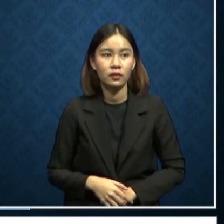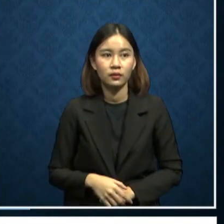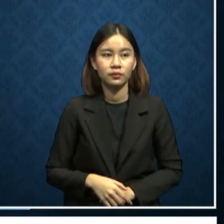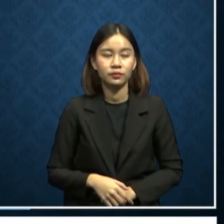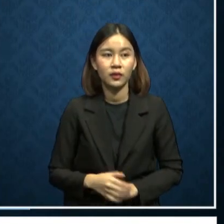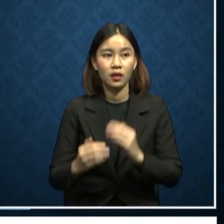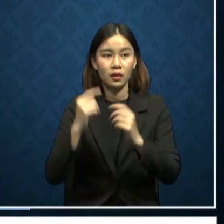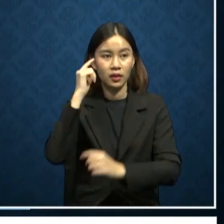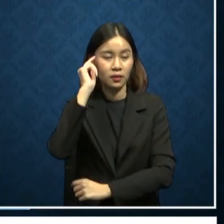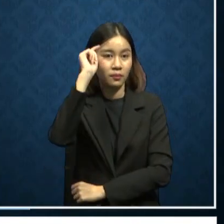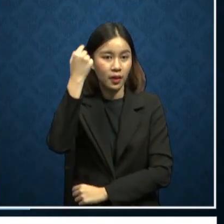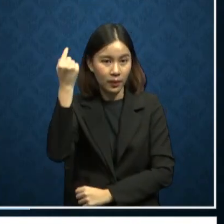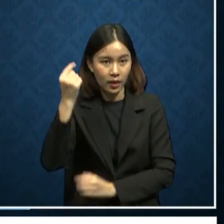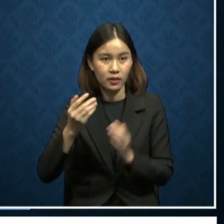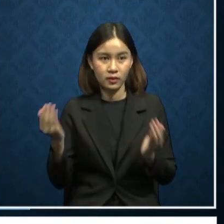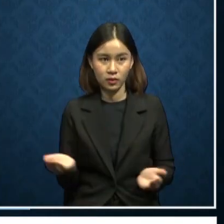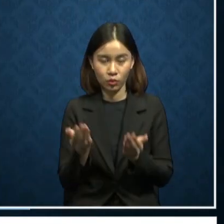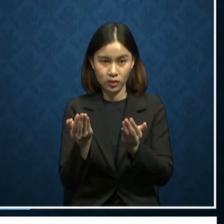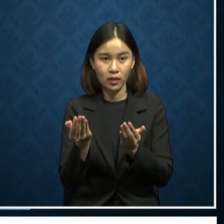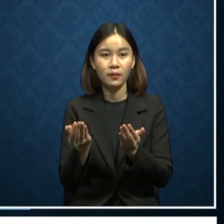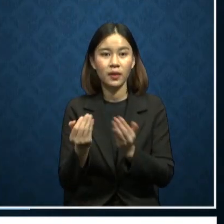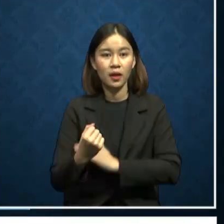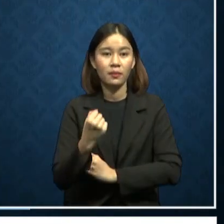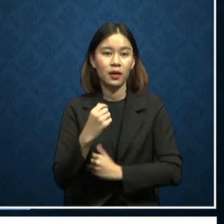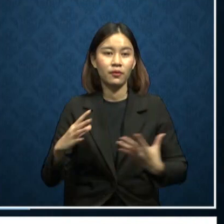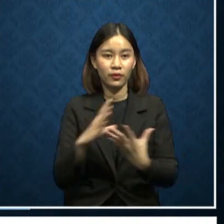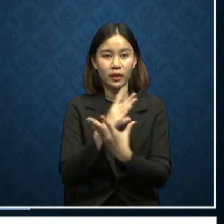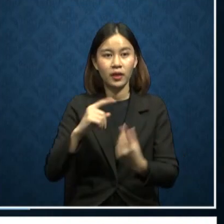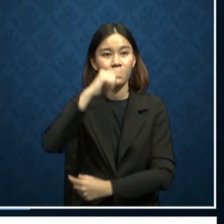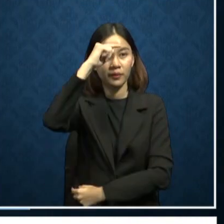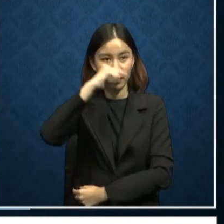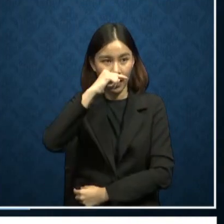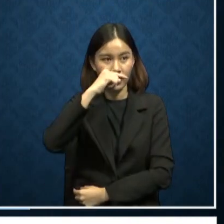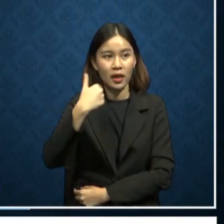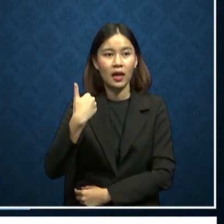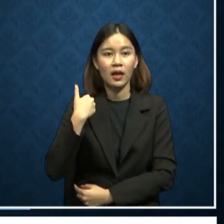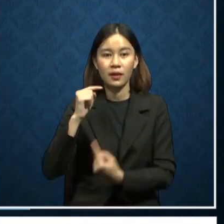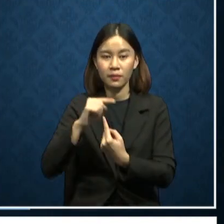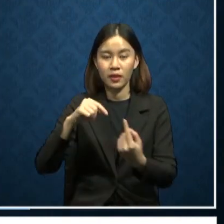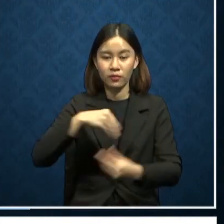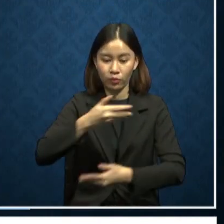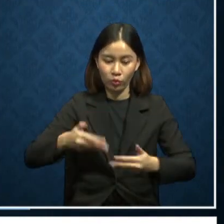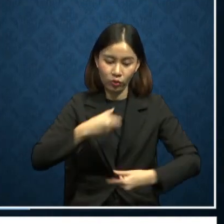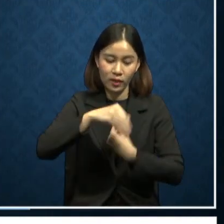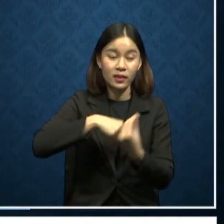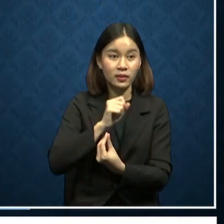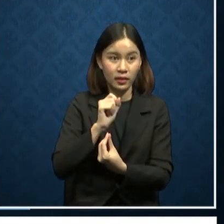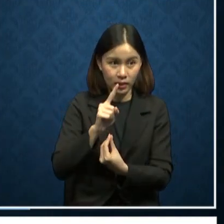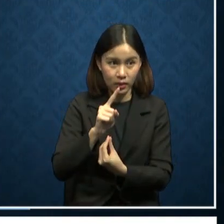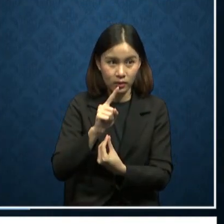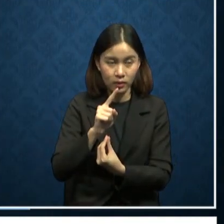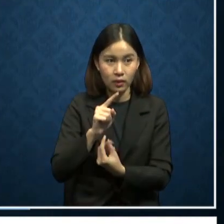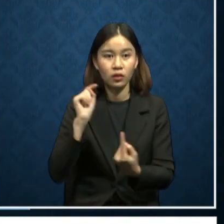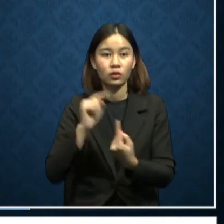สานสร้างสรรค์ส่งเสริมภูมิพลังวัฒนธรรมไทยให้เกิดมุลค่าทางเศรษฐกิจและ